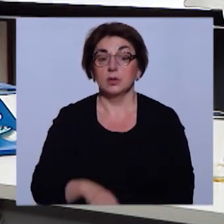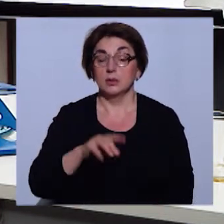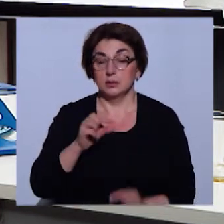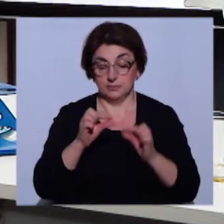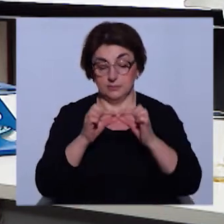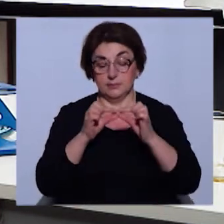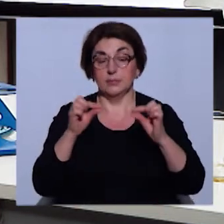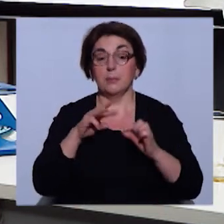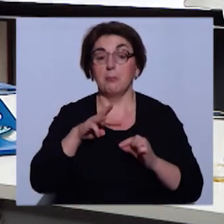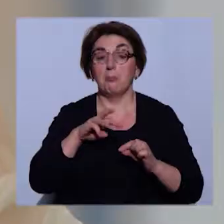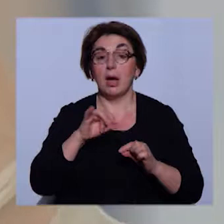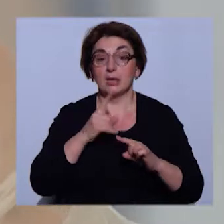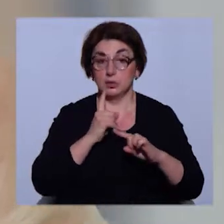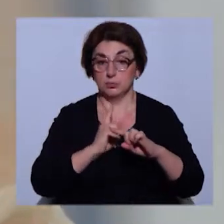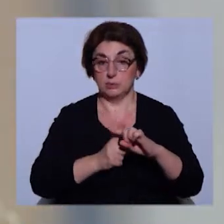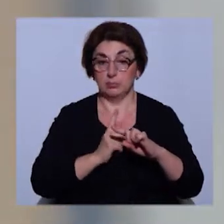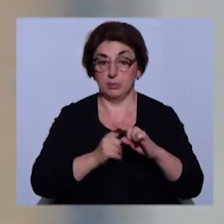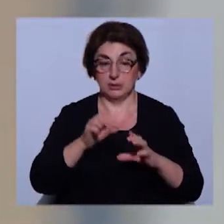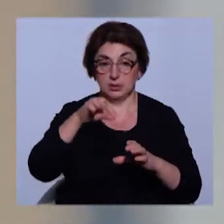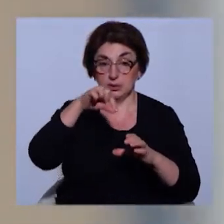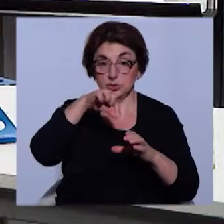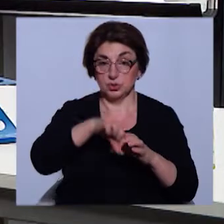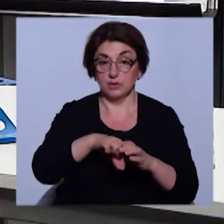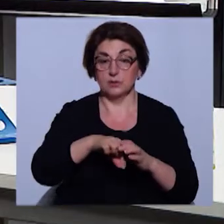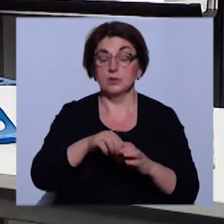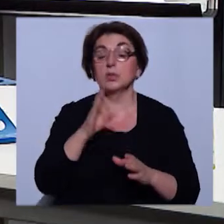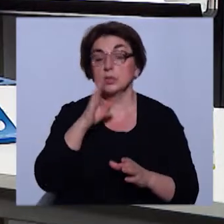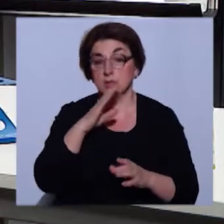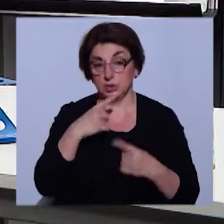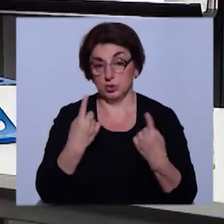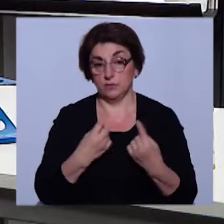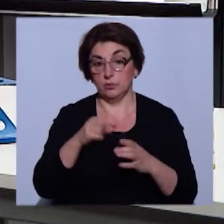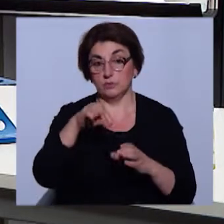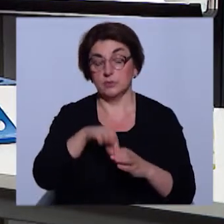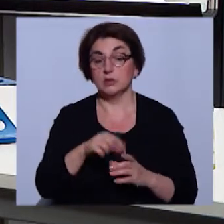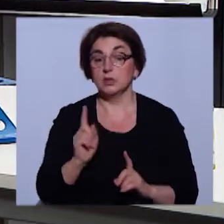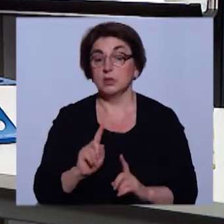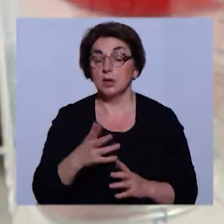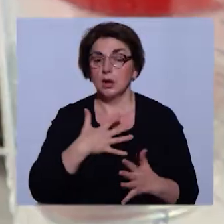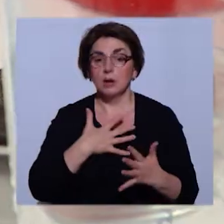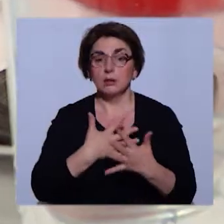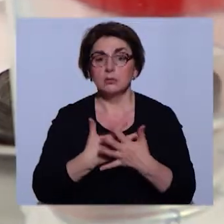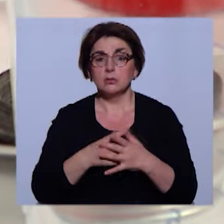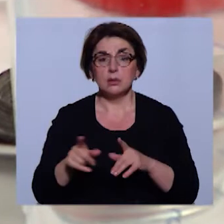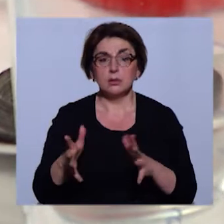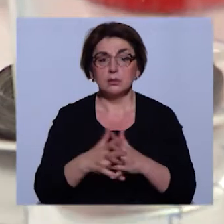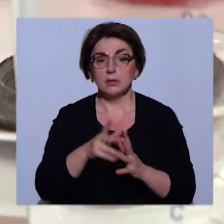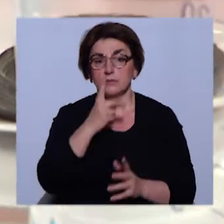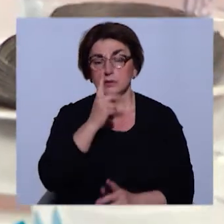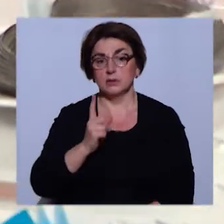მაგნიუმის ლენტი და მოვათავსოთ წყალში, რა რეაქცია